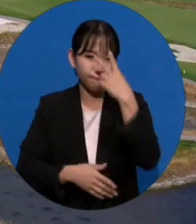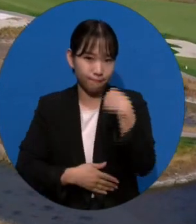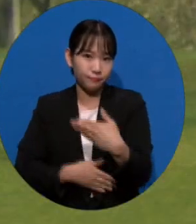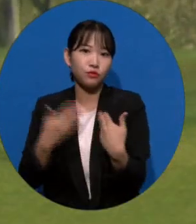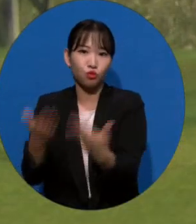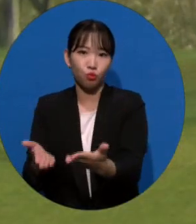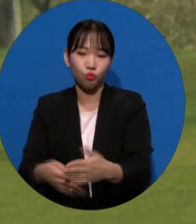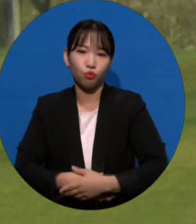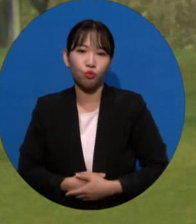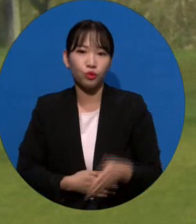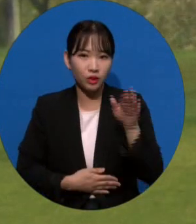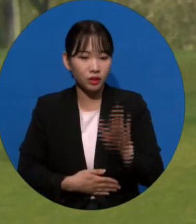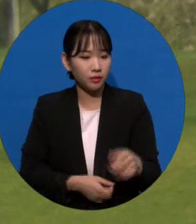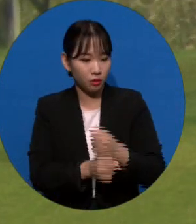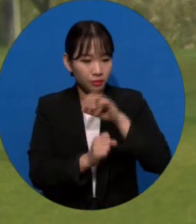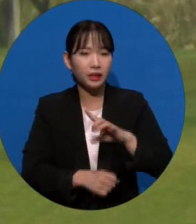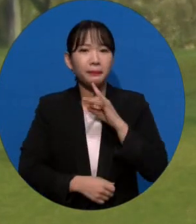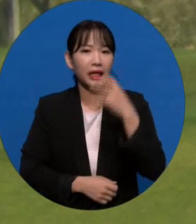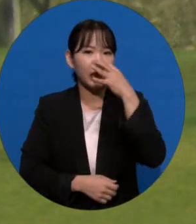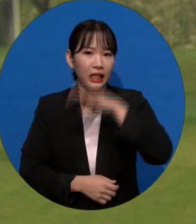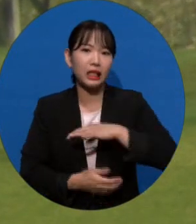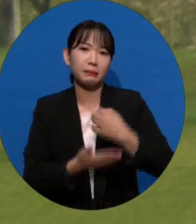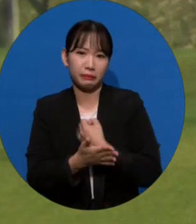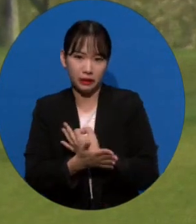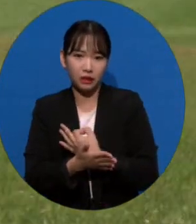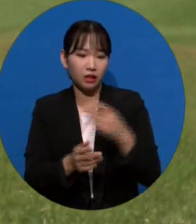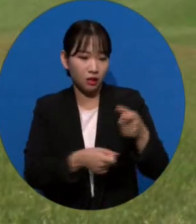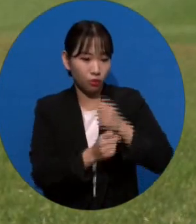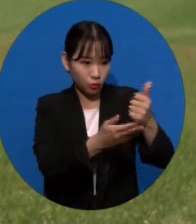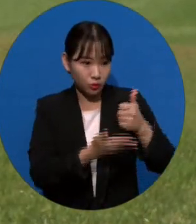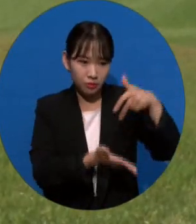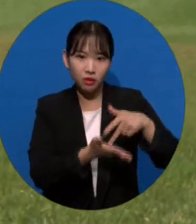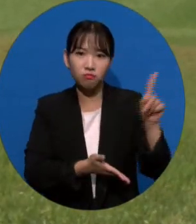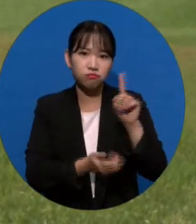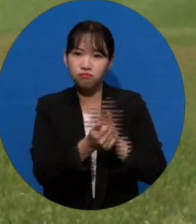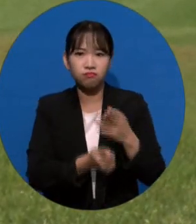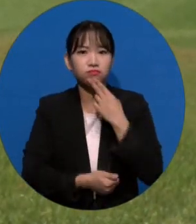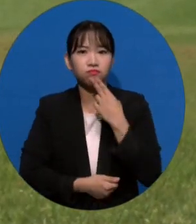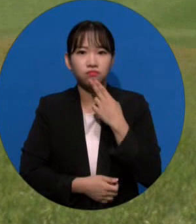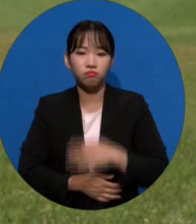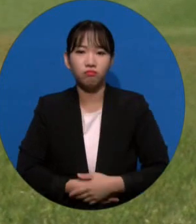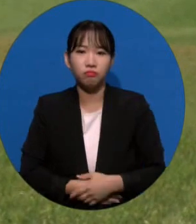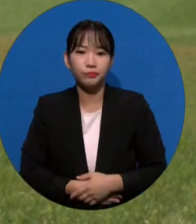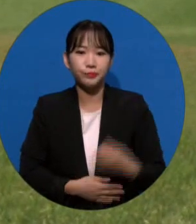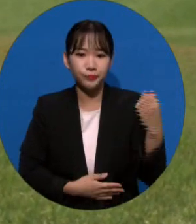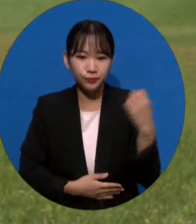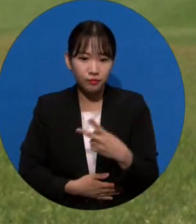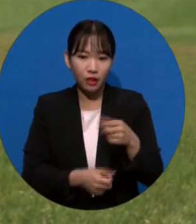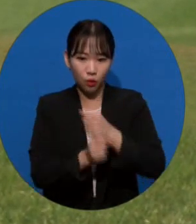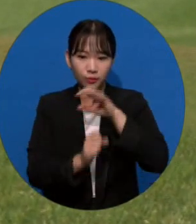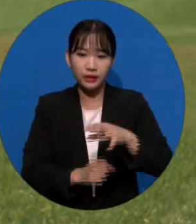받습니다 하루만 골프장 만 이득을 볼 뿐 골프 이용자들에게는 아무런 혜택도 없습니다 더군다나